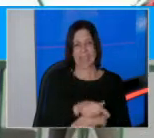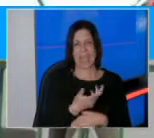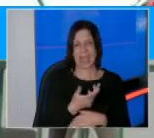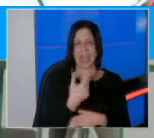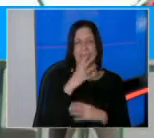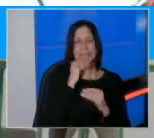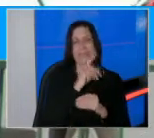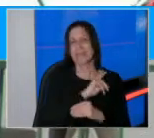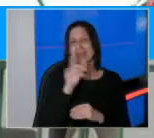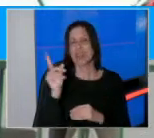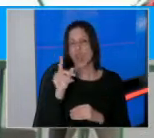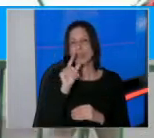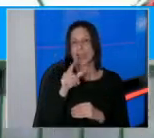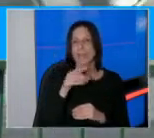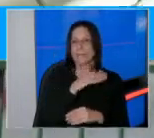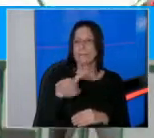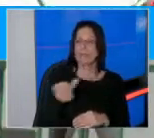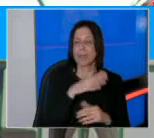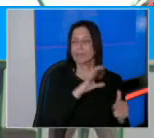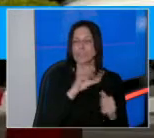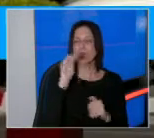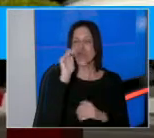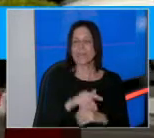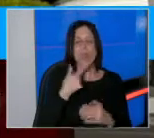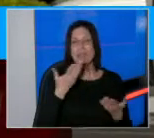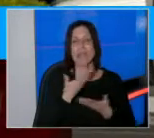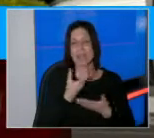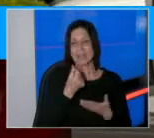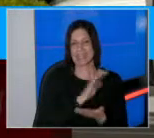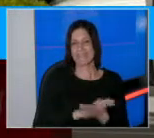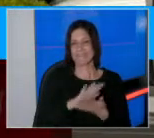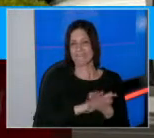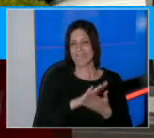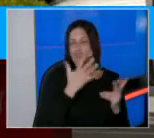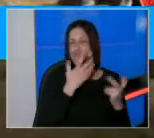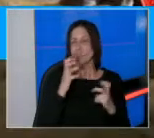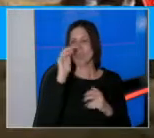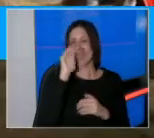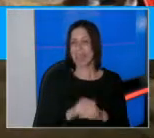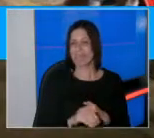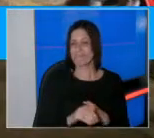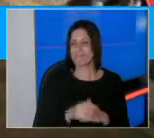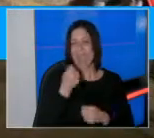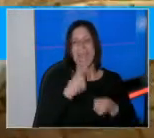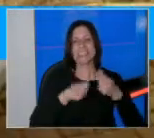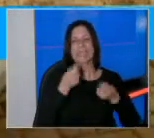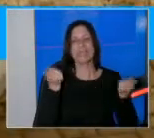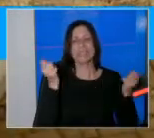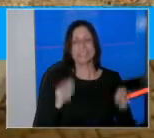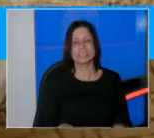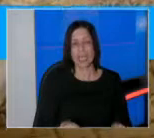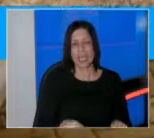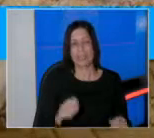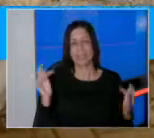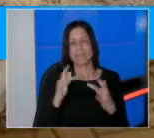מיליון מובטלים, הם 600 אלף לא מקבלים שום כסף. 80 אלף עסקים נסגרים